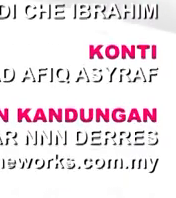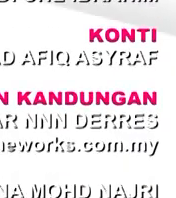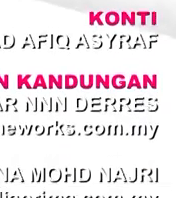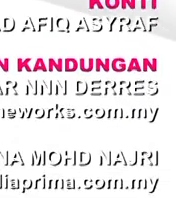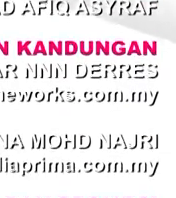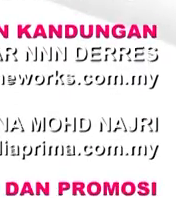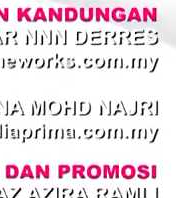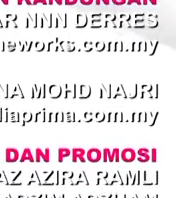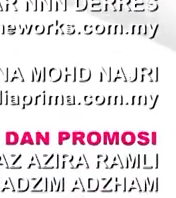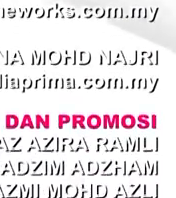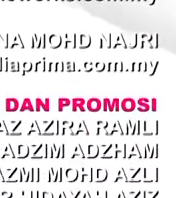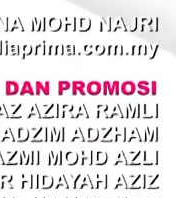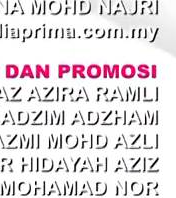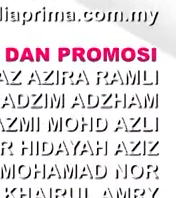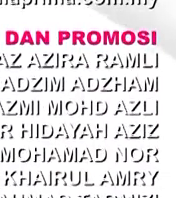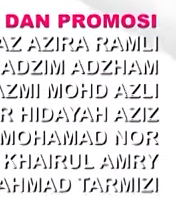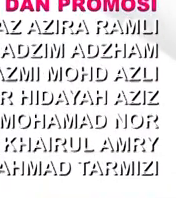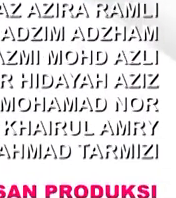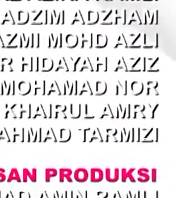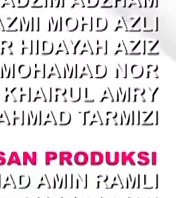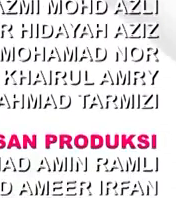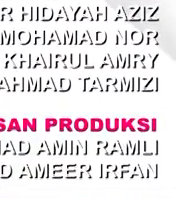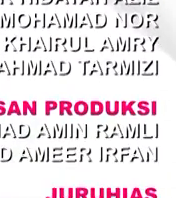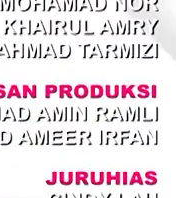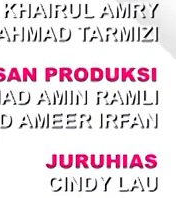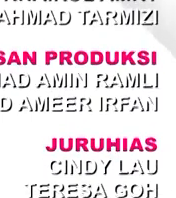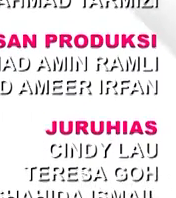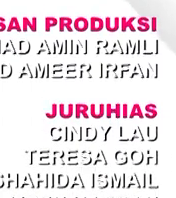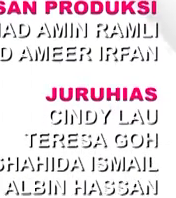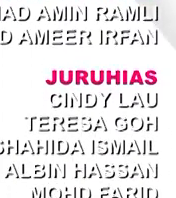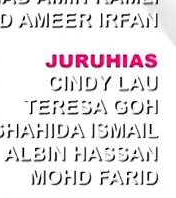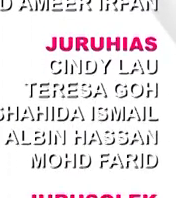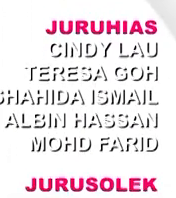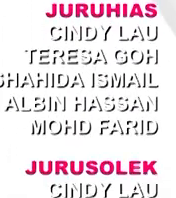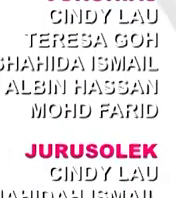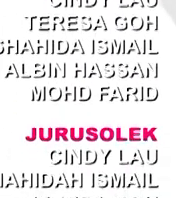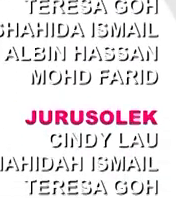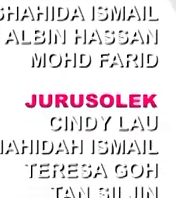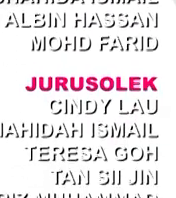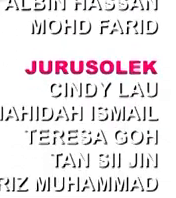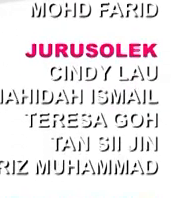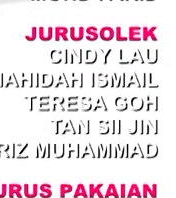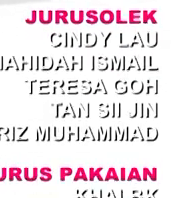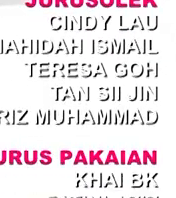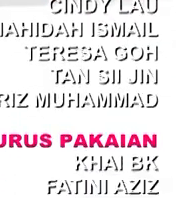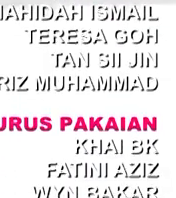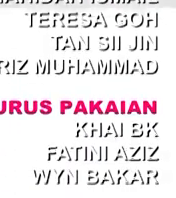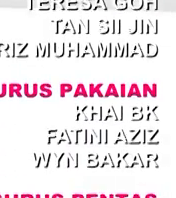8. Baiklah teman, kita jumpa jam 8. Kita ajak ramai kawan cari